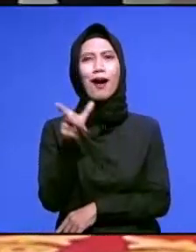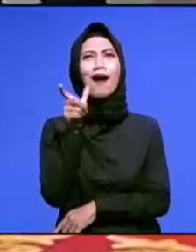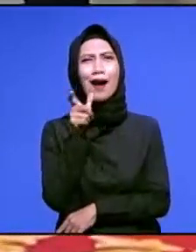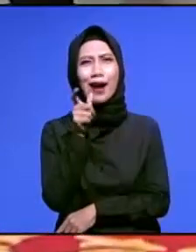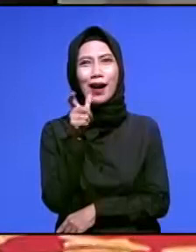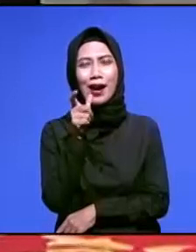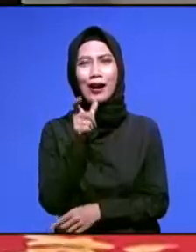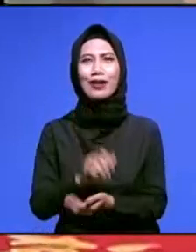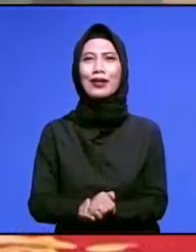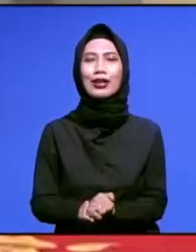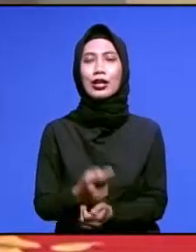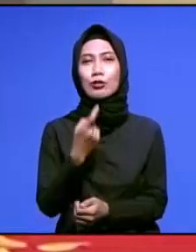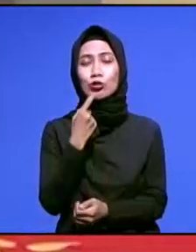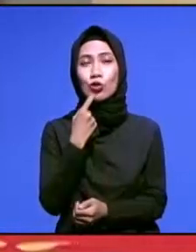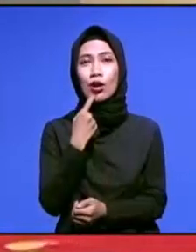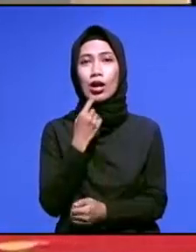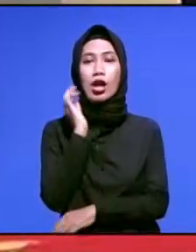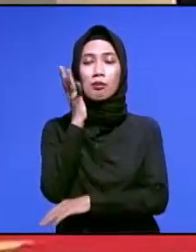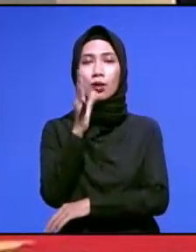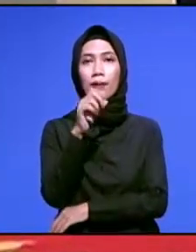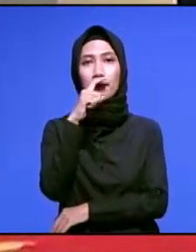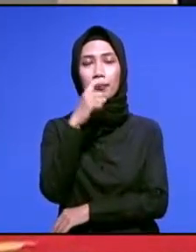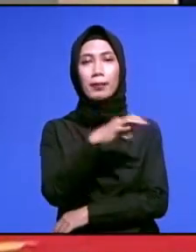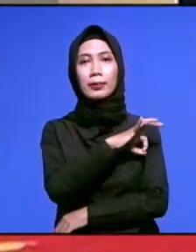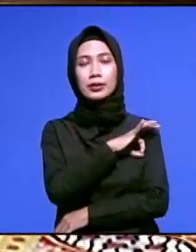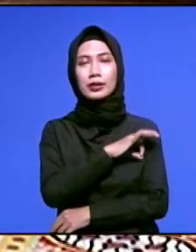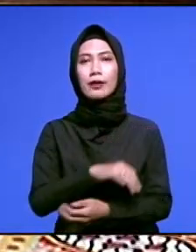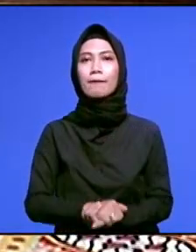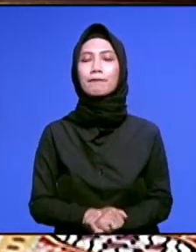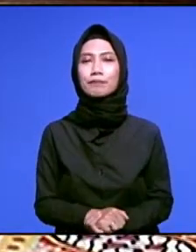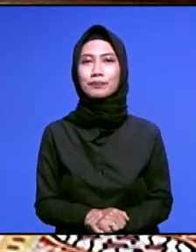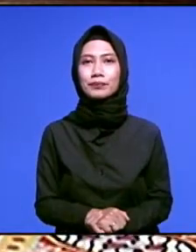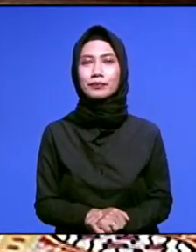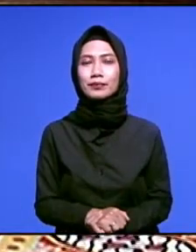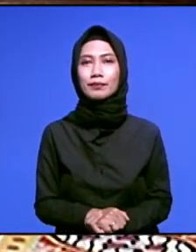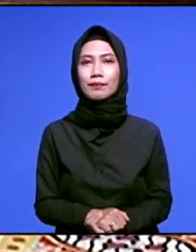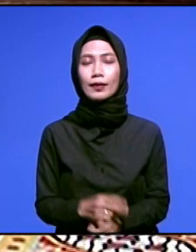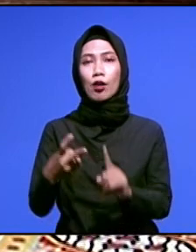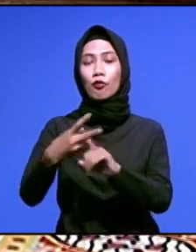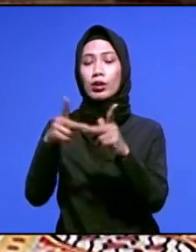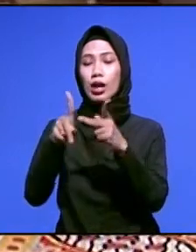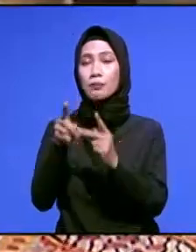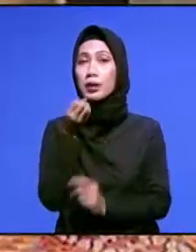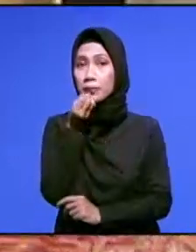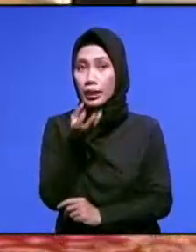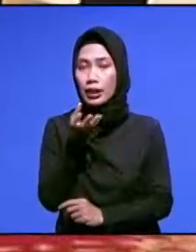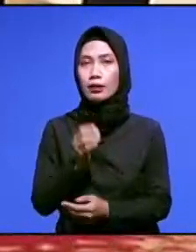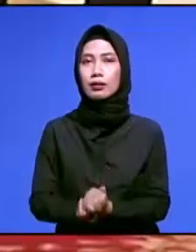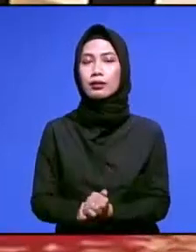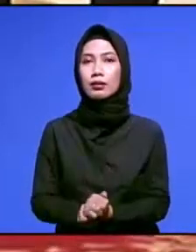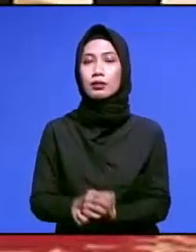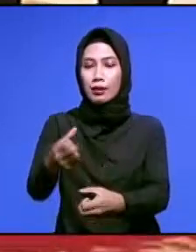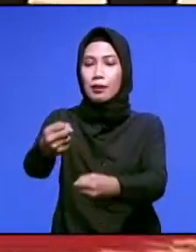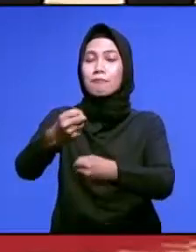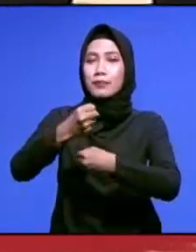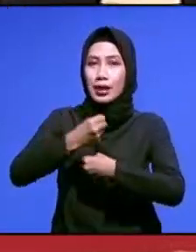telah disampaikan oleh Presiden Joko Widodo. Wakil Ketua Umum Partai Gelora Fahri Hamzah mengatakan, tanda kehormatan yang diterimanya